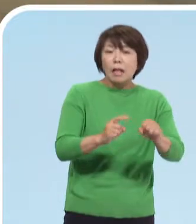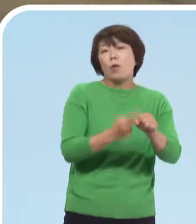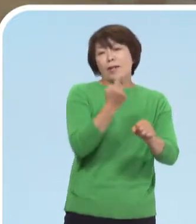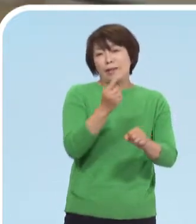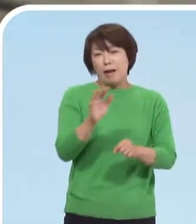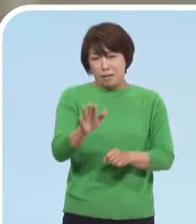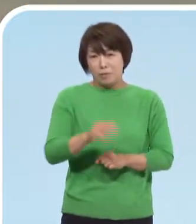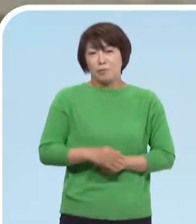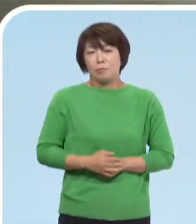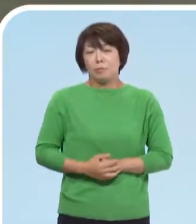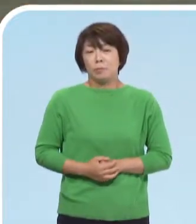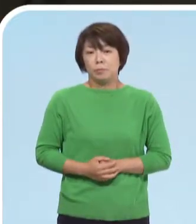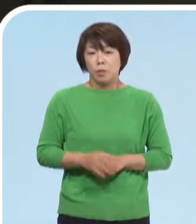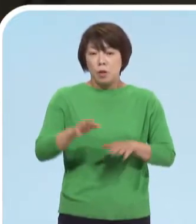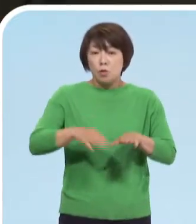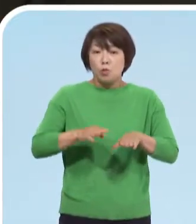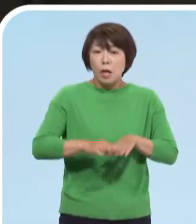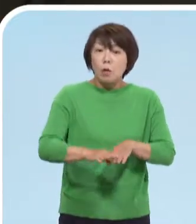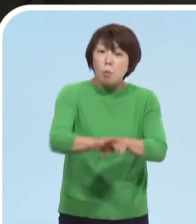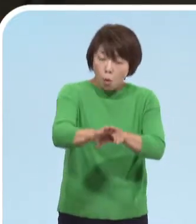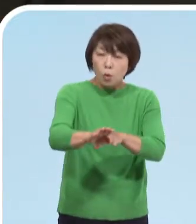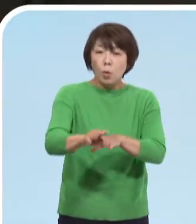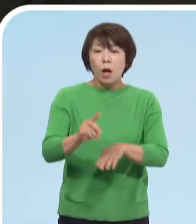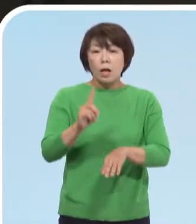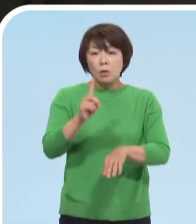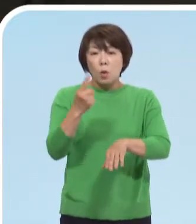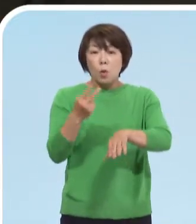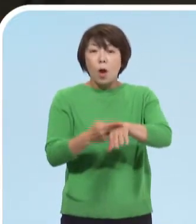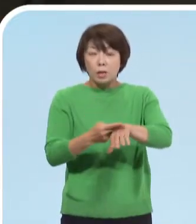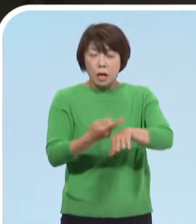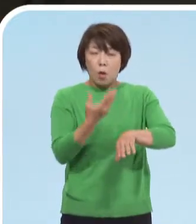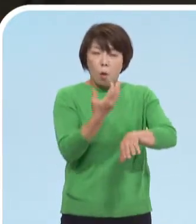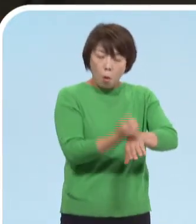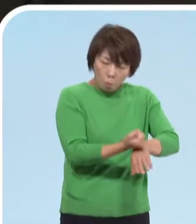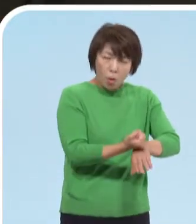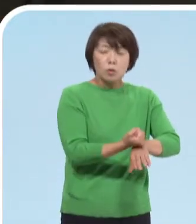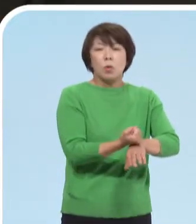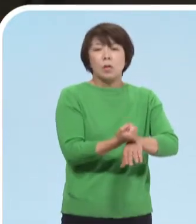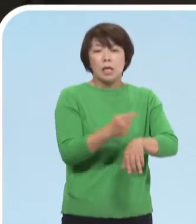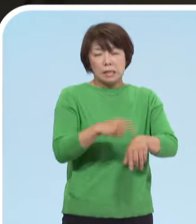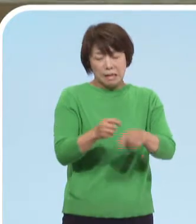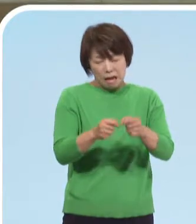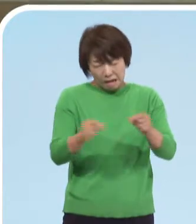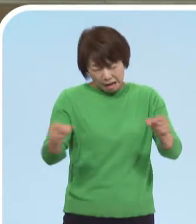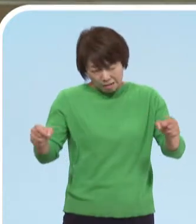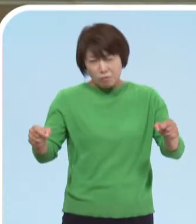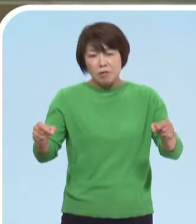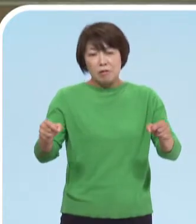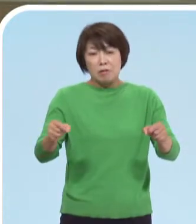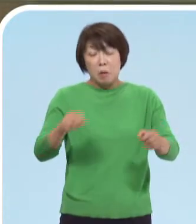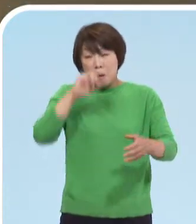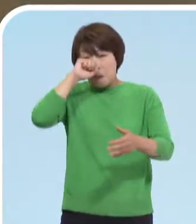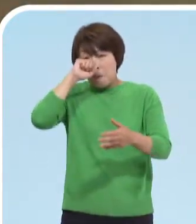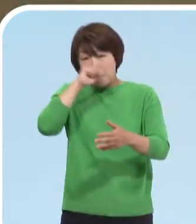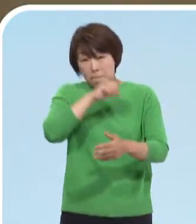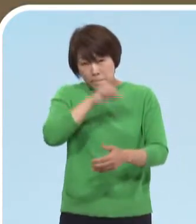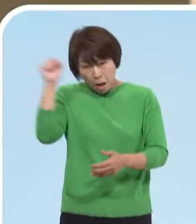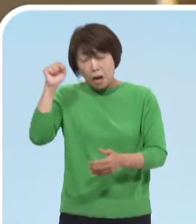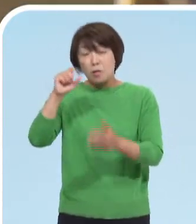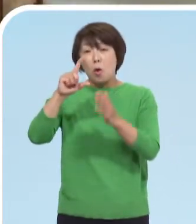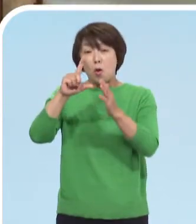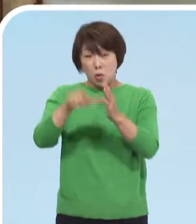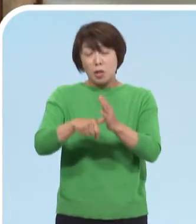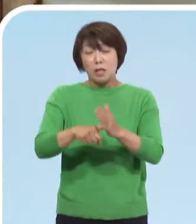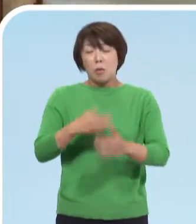って始めました。 スケートボードは一つの技にすっごい時間がかかるので、その技ができた時